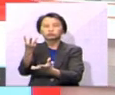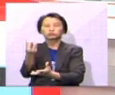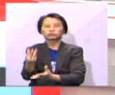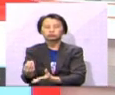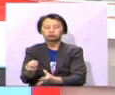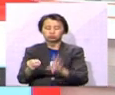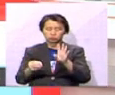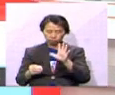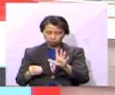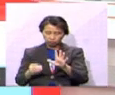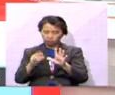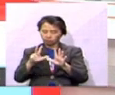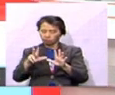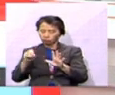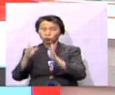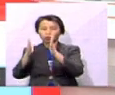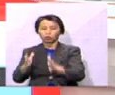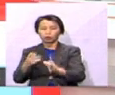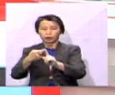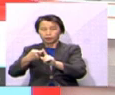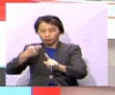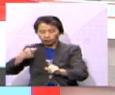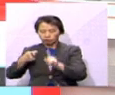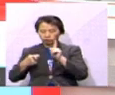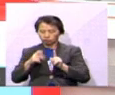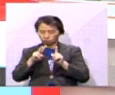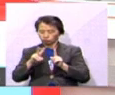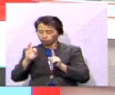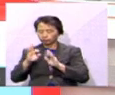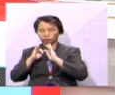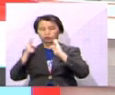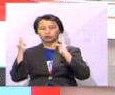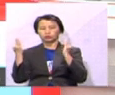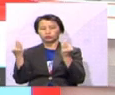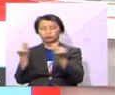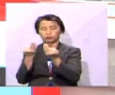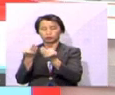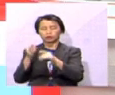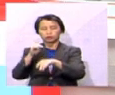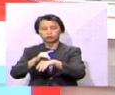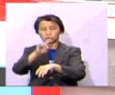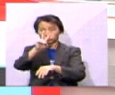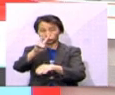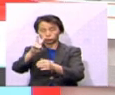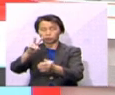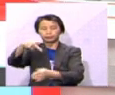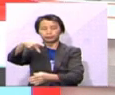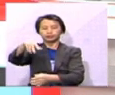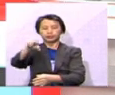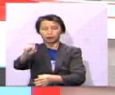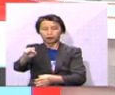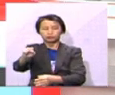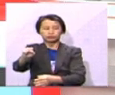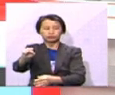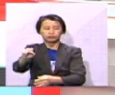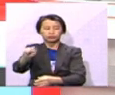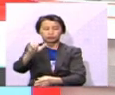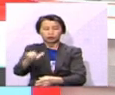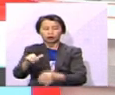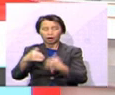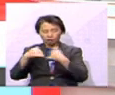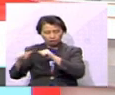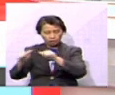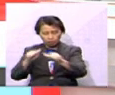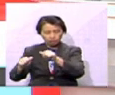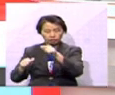kepada 530 orang dari 129 keluarga yang ditempatkan di dua pusat pemindahan sementara PPS yang masih